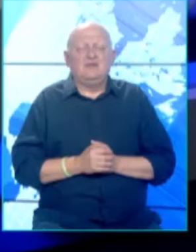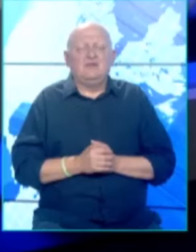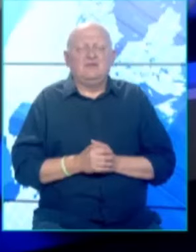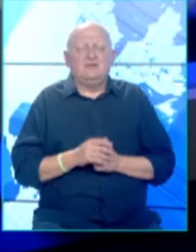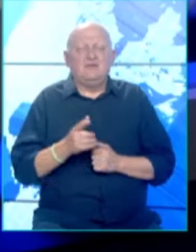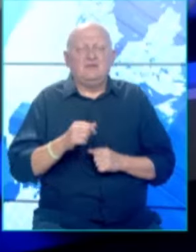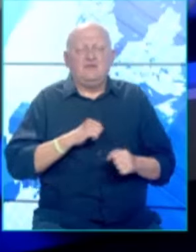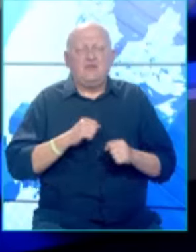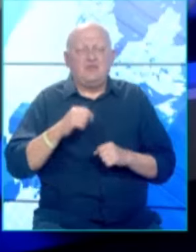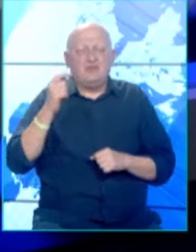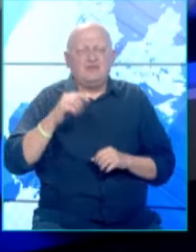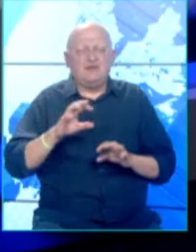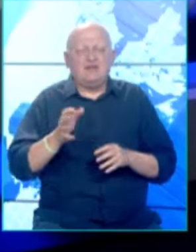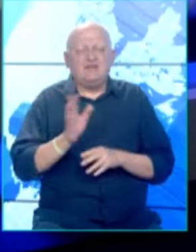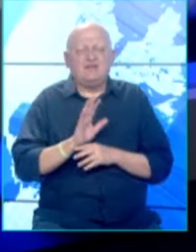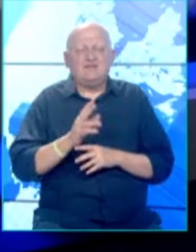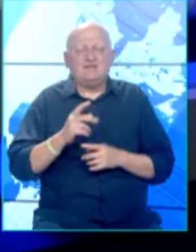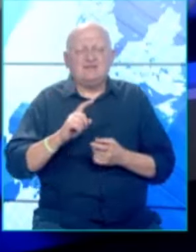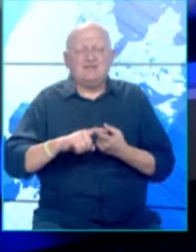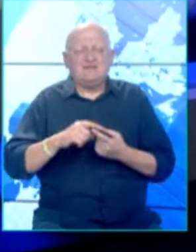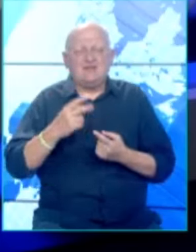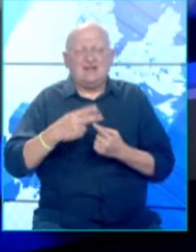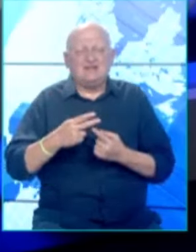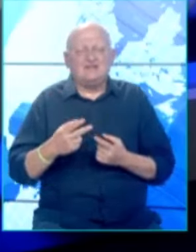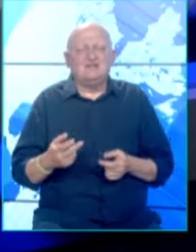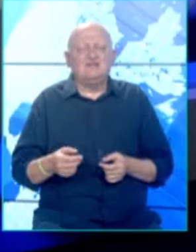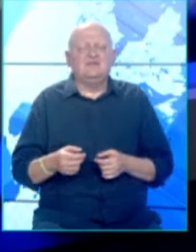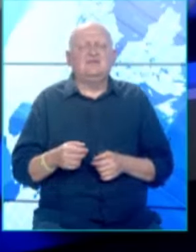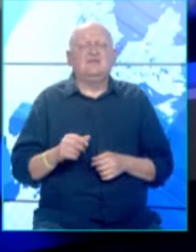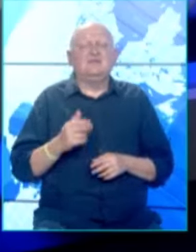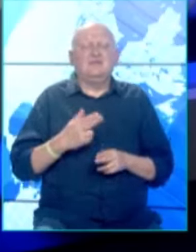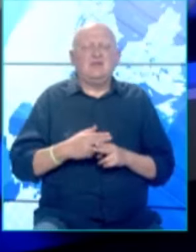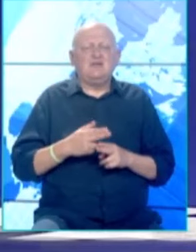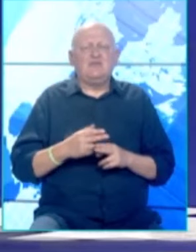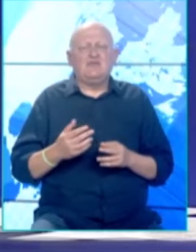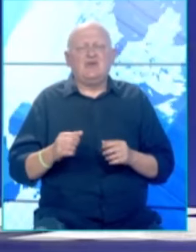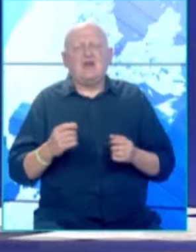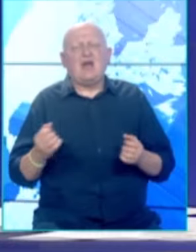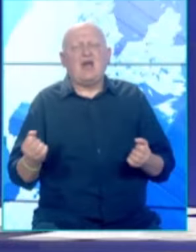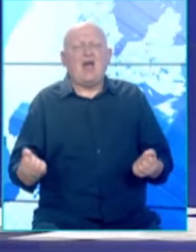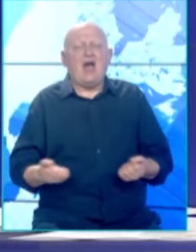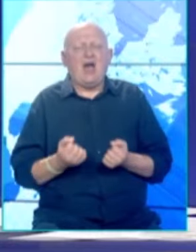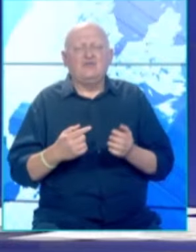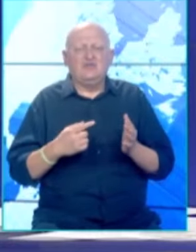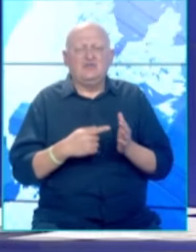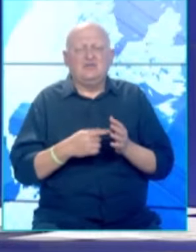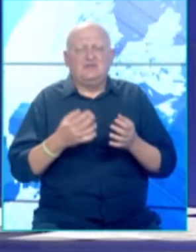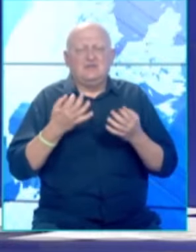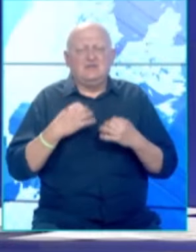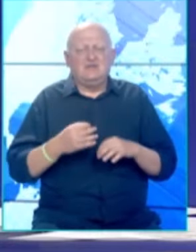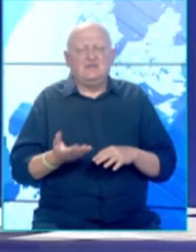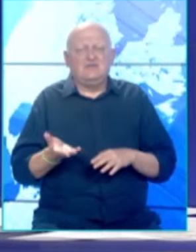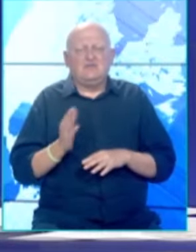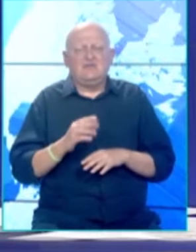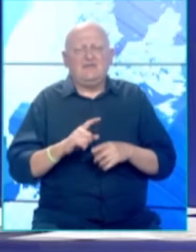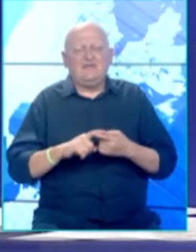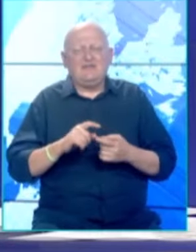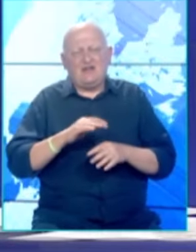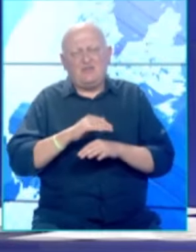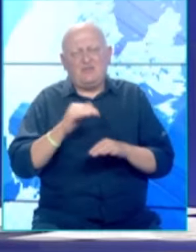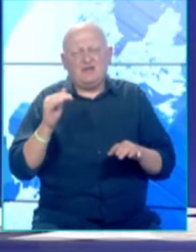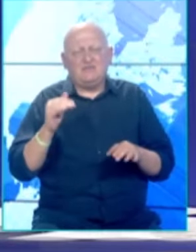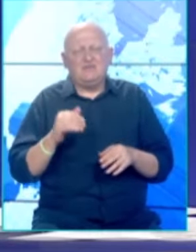Imenovanje upravnog odbora Radio Televizije Federacije Bosne i Hercegovine je također jedna od aktuelnih tema predsjedavajući zastupničkog doma Federalnog